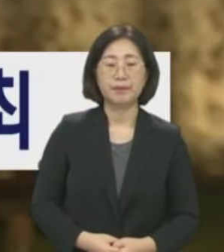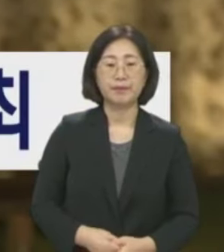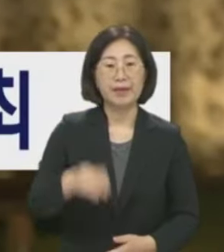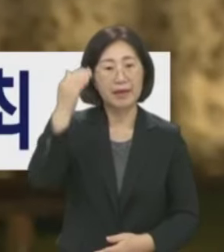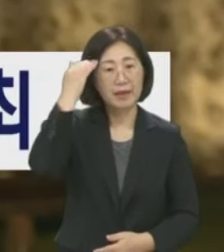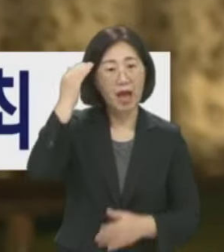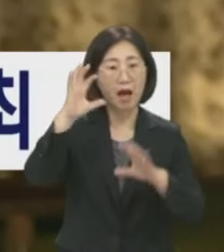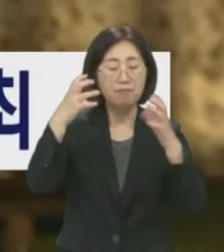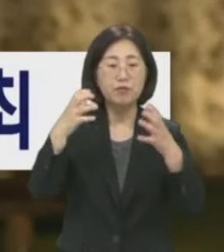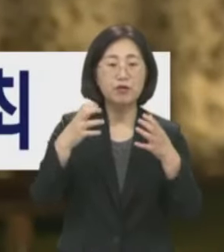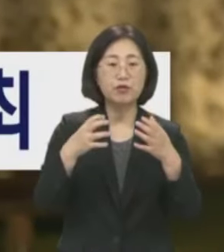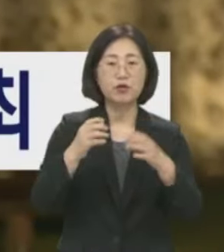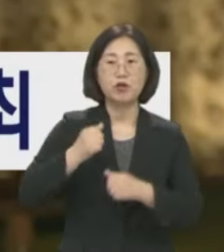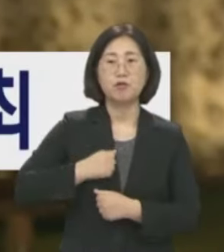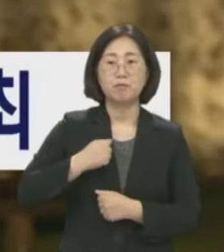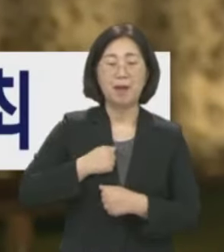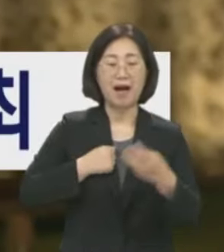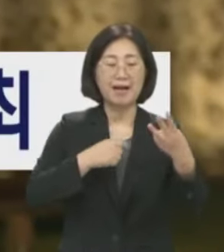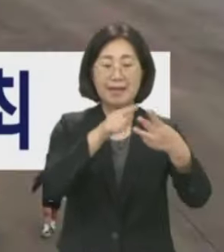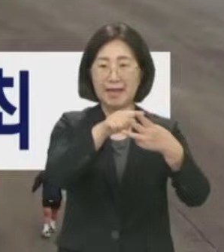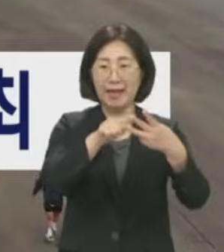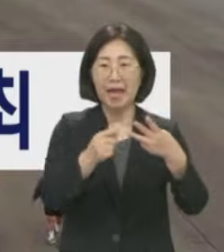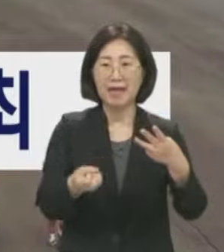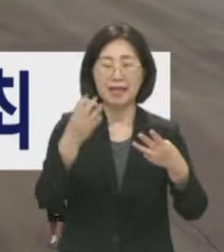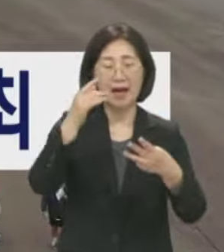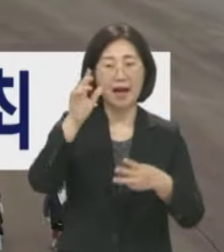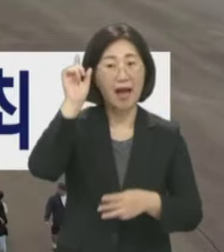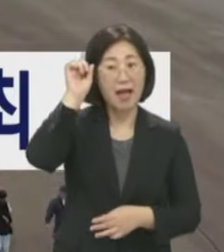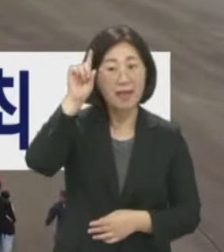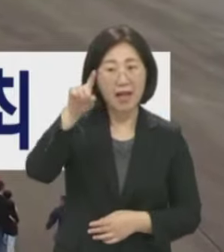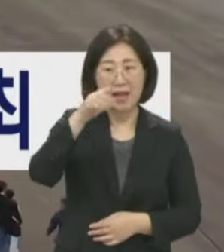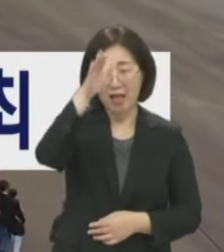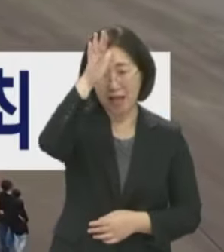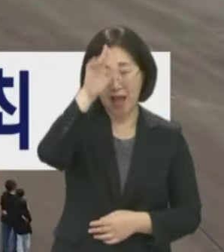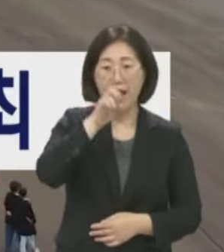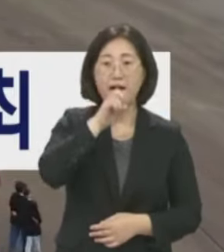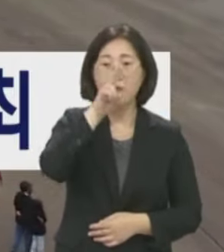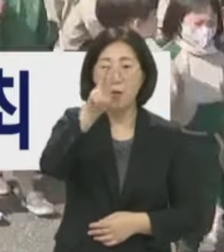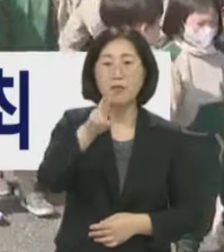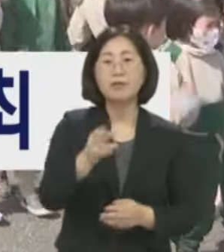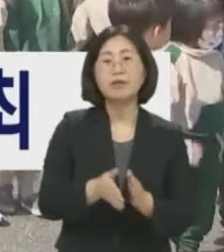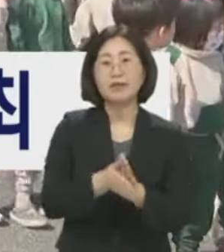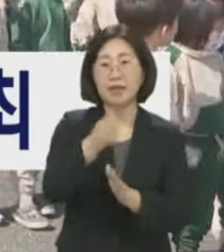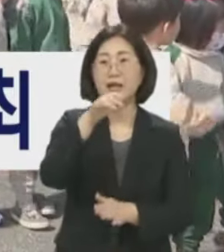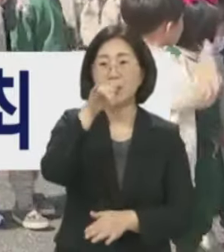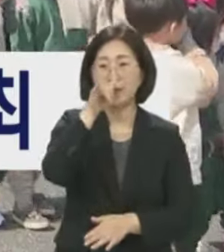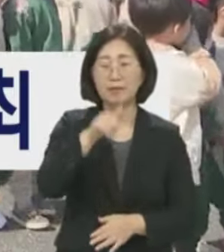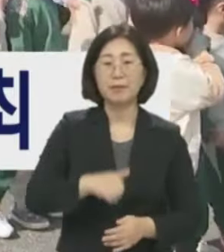대한민국 3대 국방 행사가 내일 충남 계룡시에서 동시에 개최됩니다.